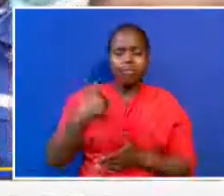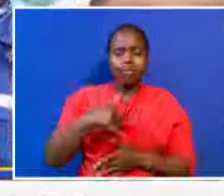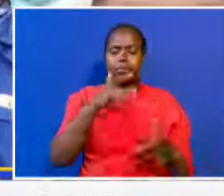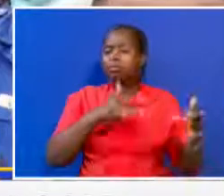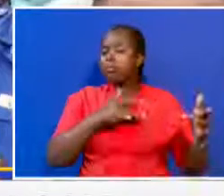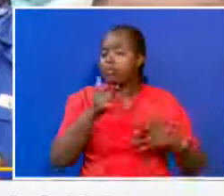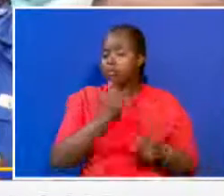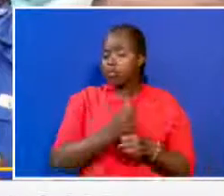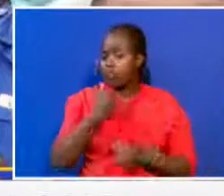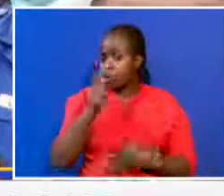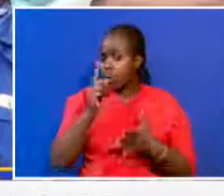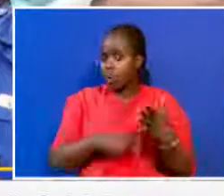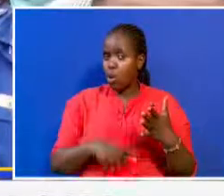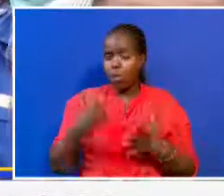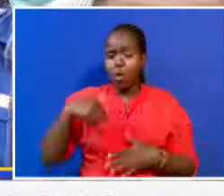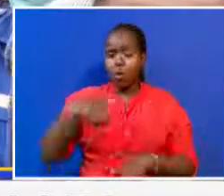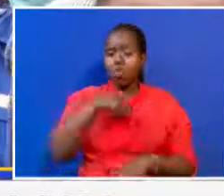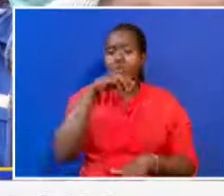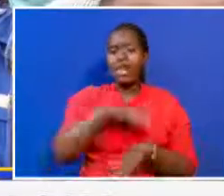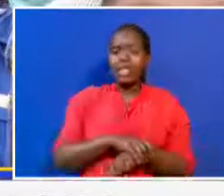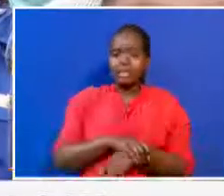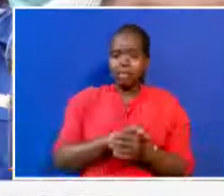to ensure that we get